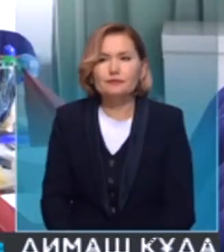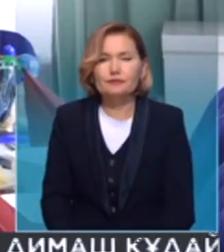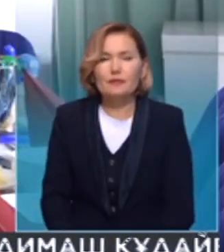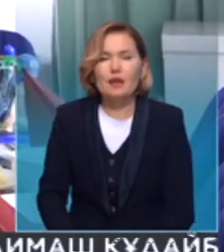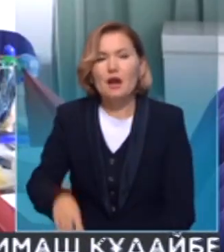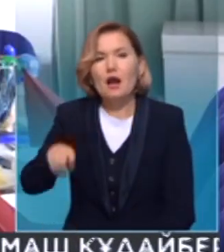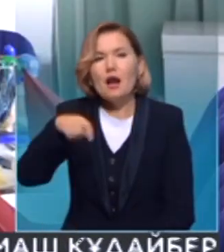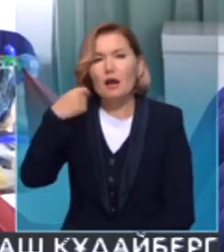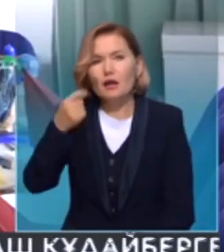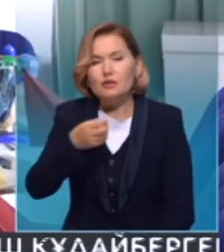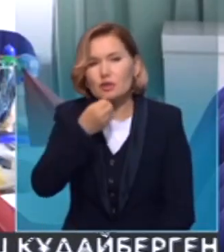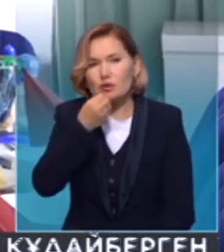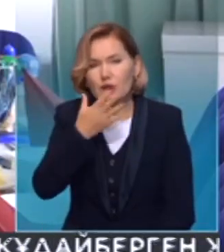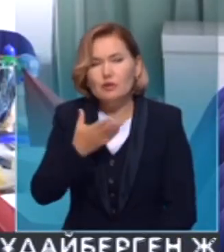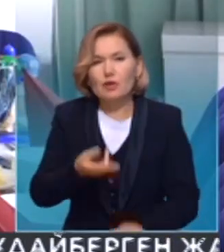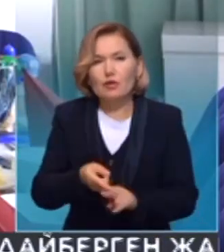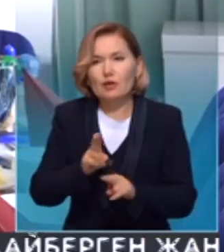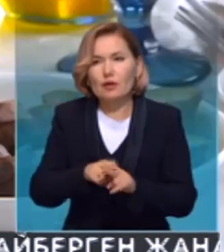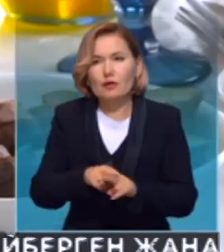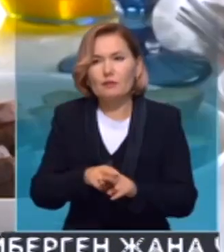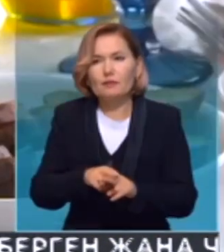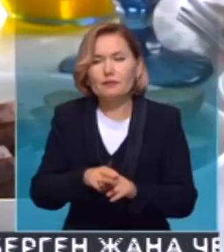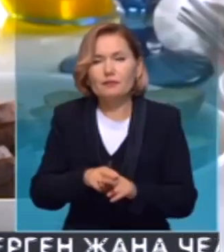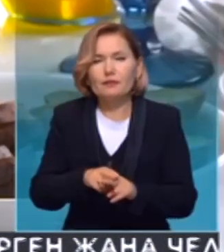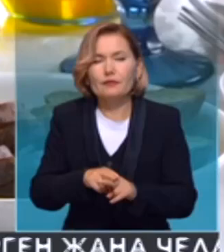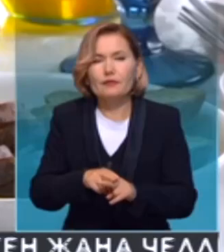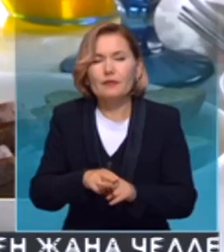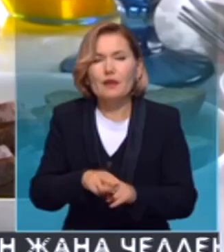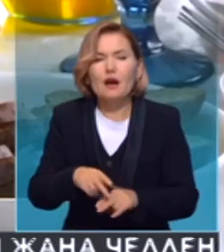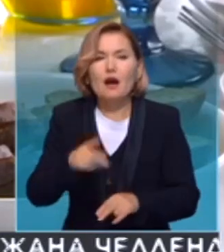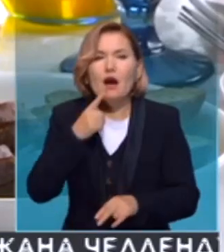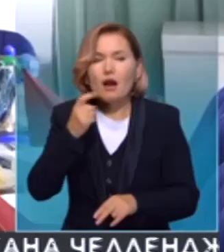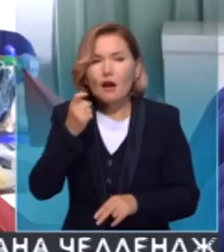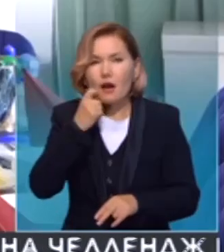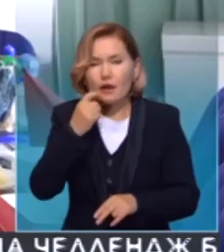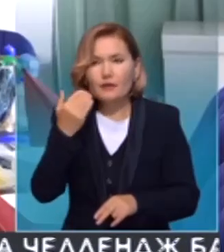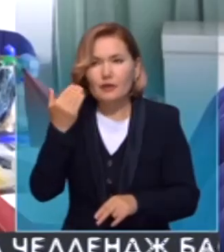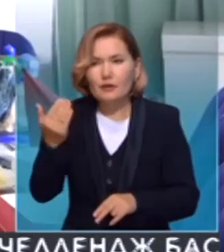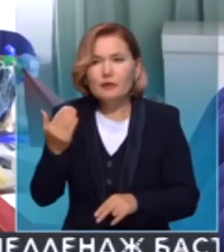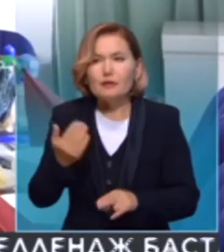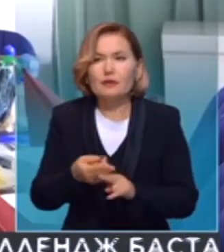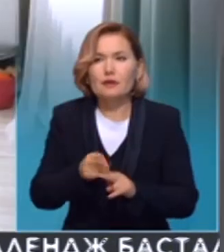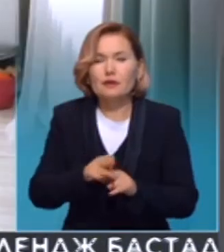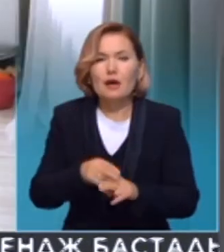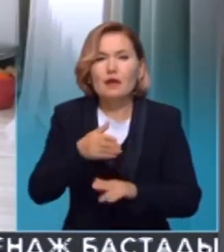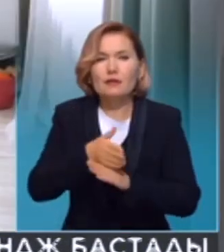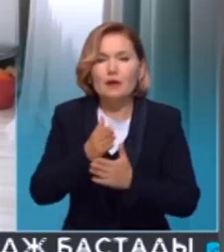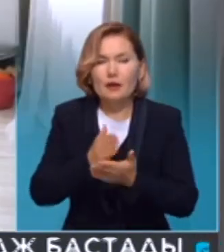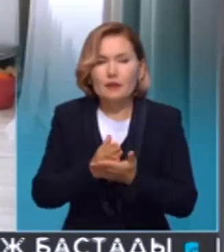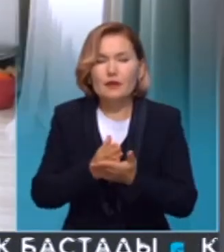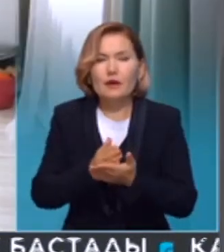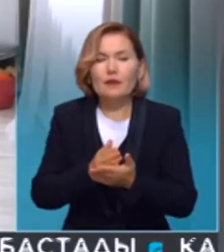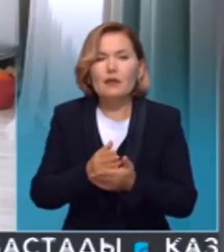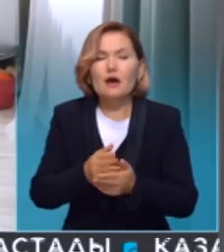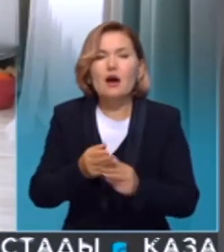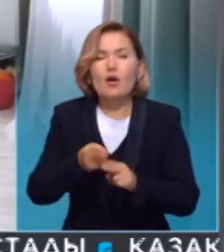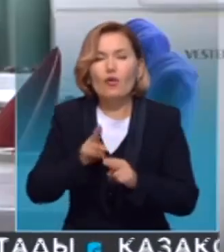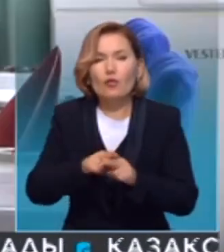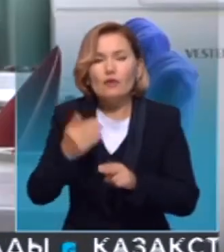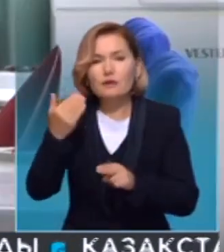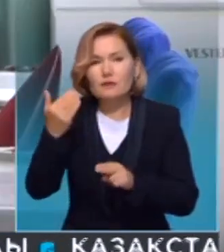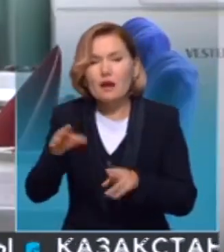Қасық, жақсы. Нау? Шанышқы. Қант. Қант. Нан не деп атаймыз? Нан. Шемонайха қаласынан